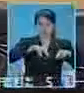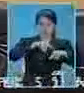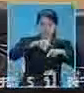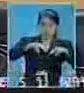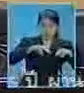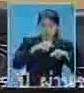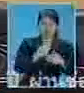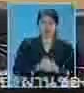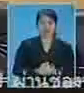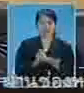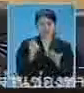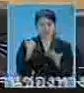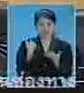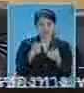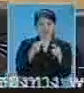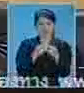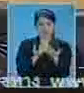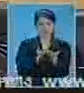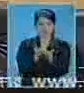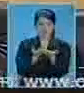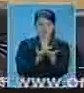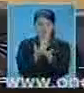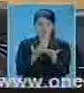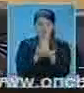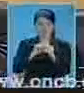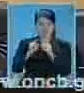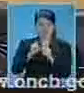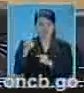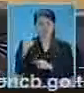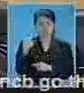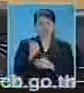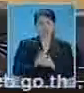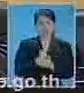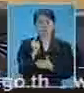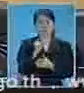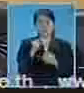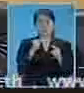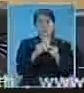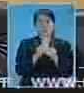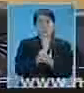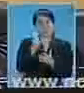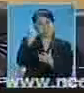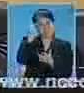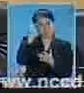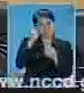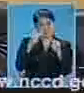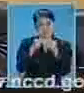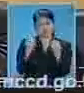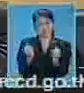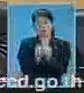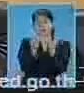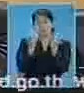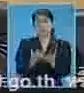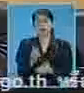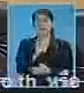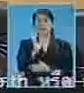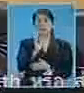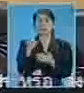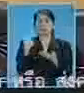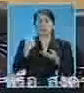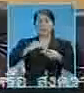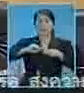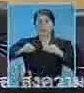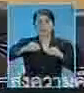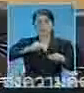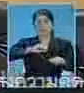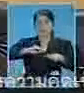ให้เขากลัวเราในขณะเดียวกันไม่ต้องใช้ยาแรงจนถึงกระทั่งทำให้เราต้องเสียหายด้วยเป็นศิลปะ